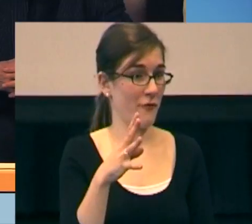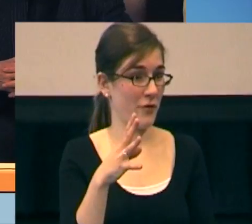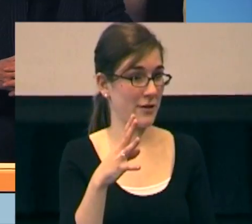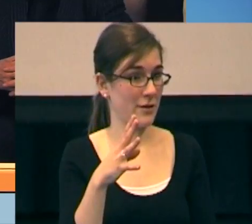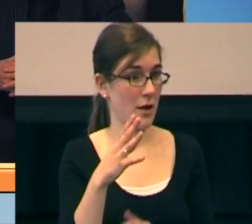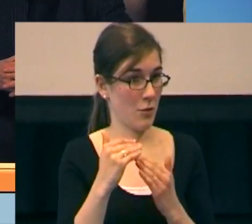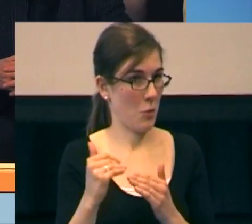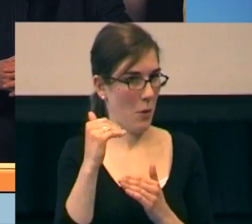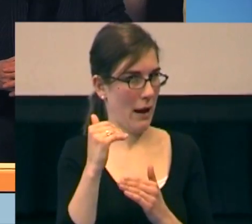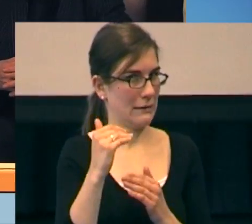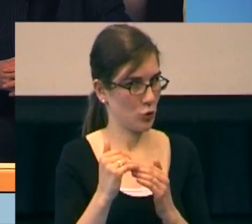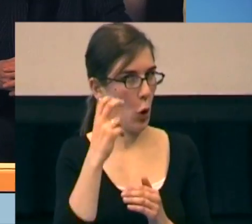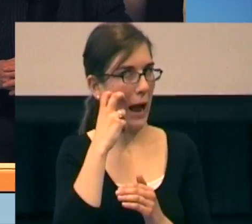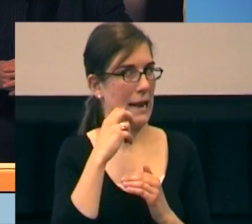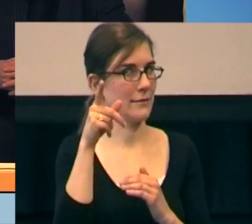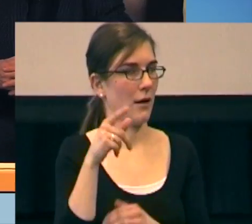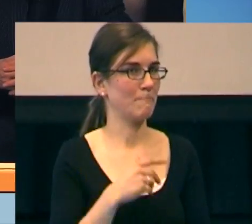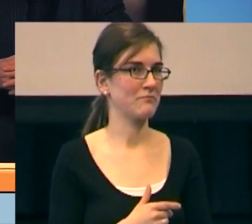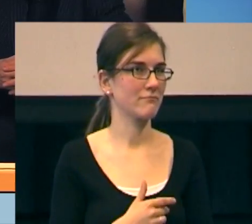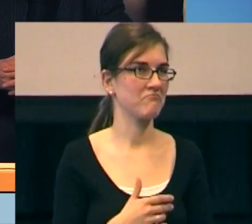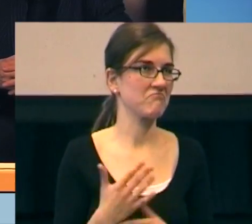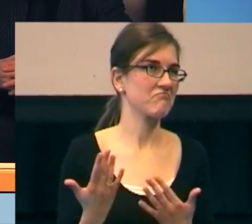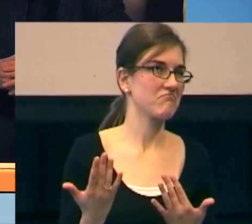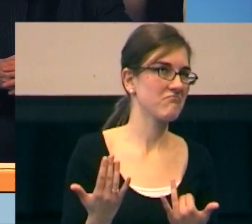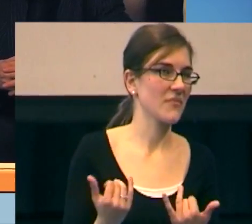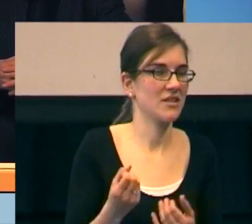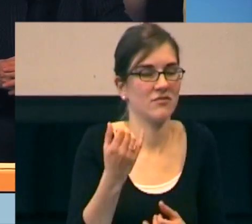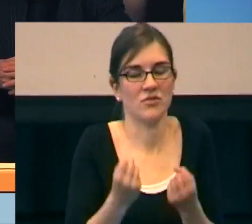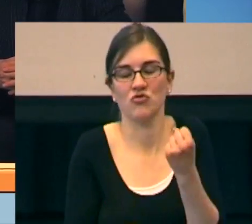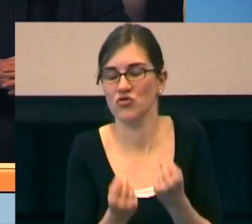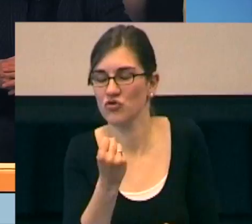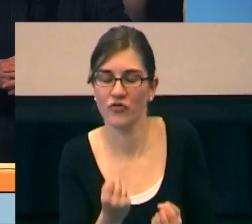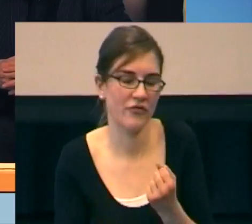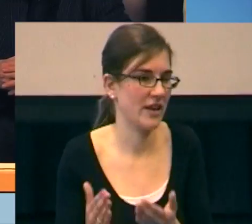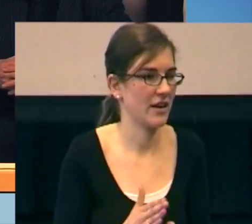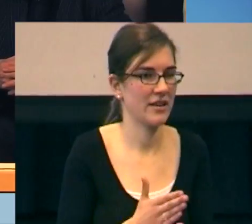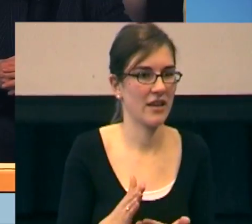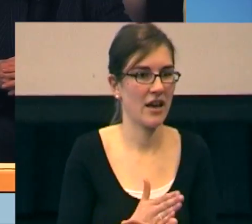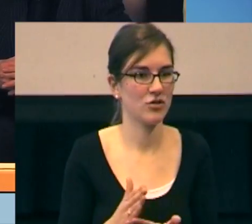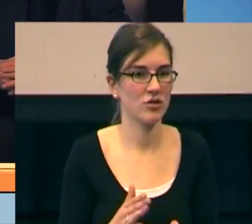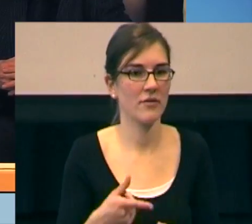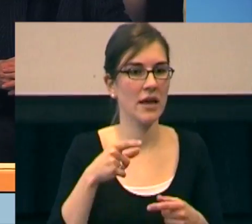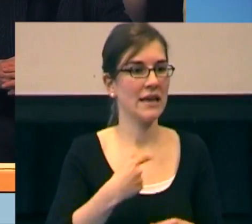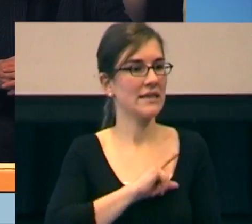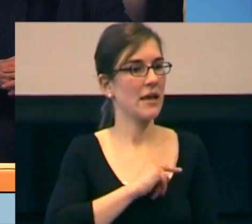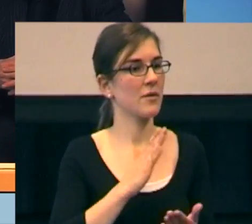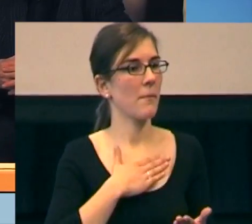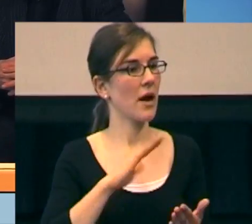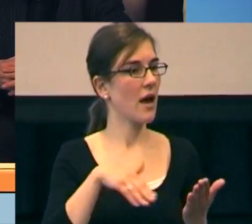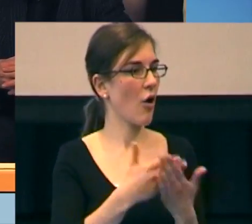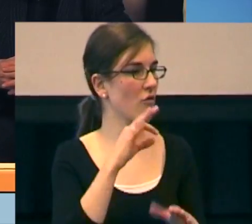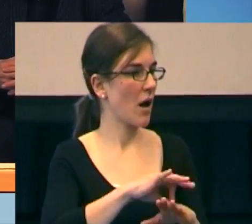wohl wissend wie schwierig das ist sich darüber zu entscheiden aber ich nehme es niemandem übel wenn er den Test haben will ich muss ihn darauf hinweisen und ich muss ihn darauf